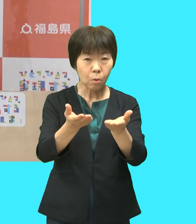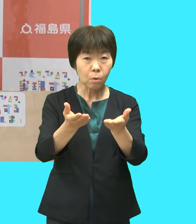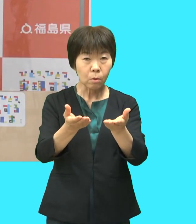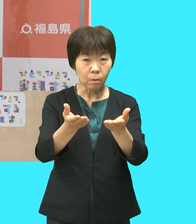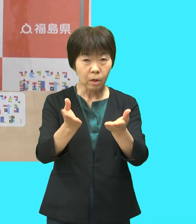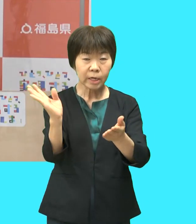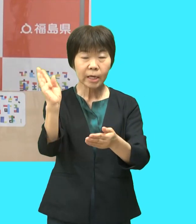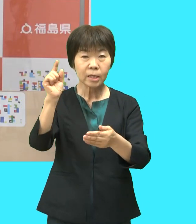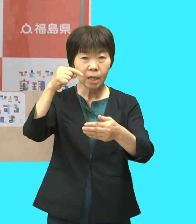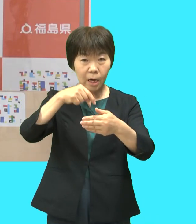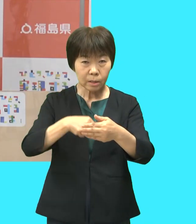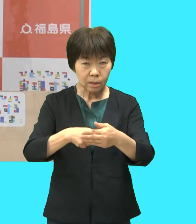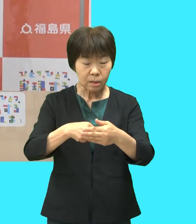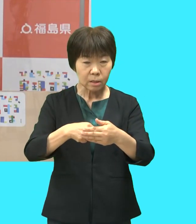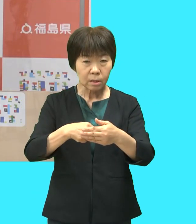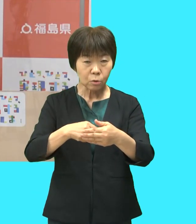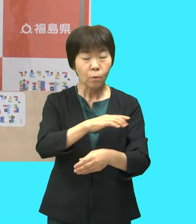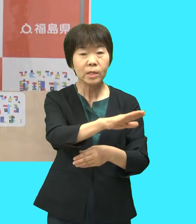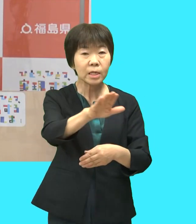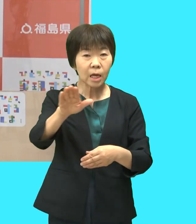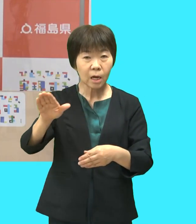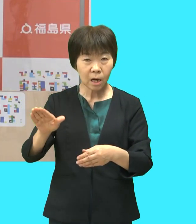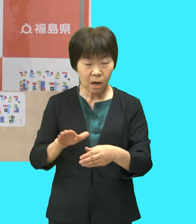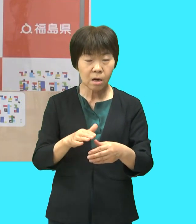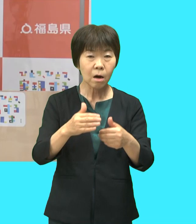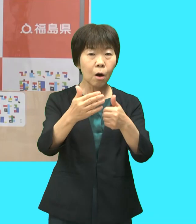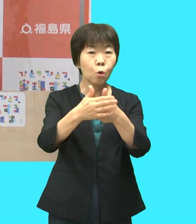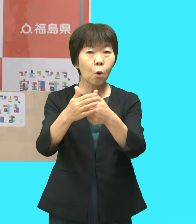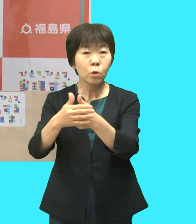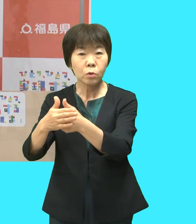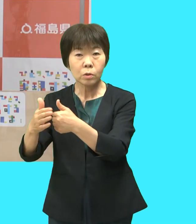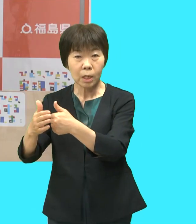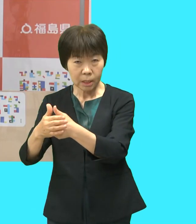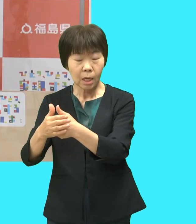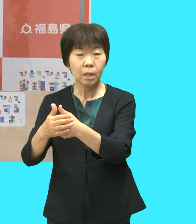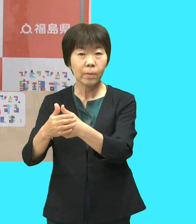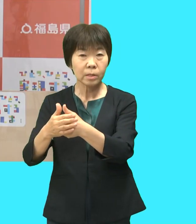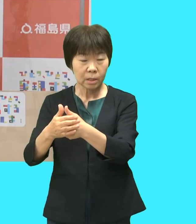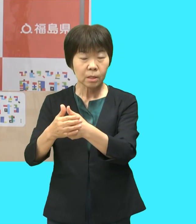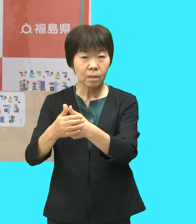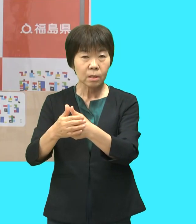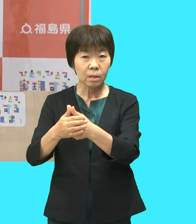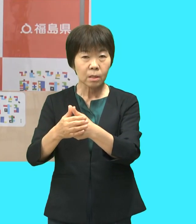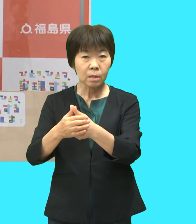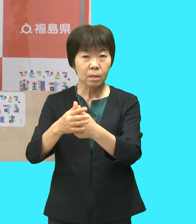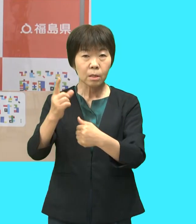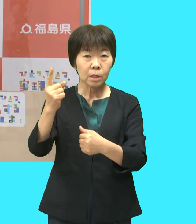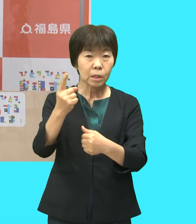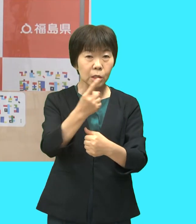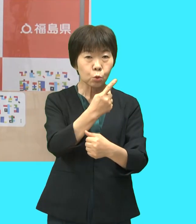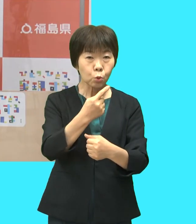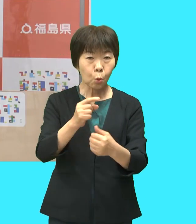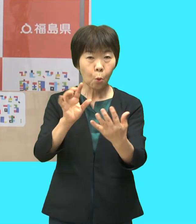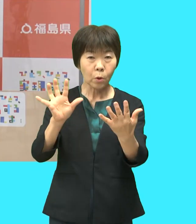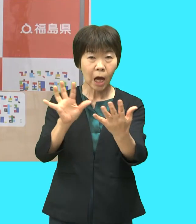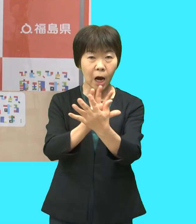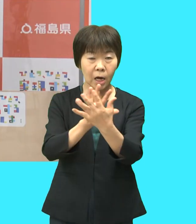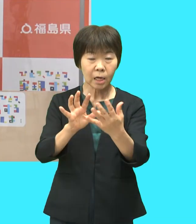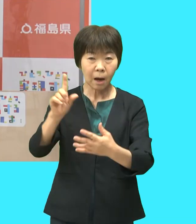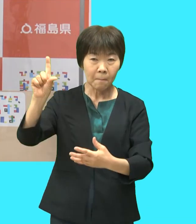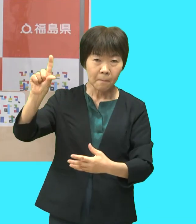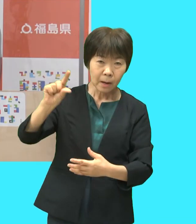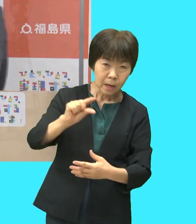が、事業者の皆さんがご協力をいただくことによって、これだけ大きく人の流れを下げることができています